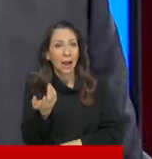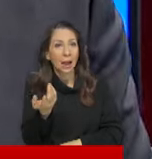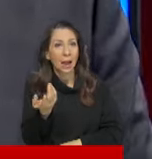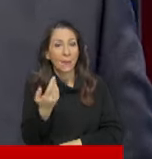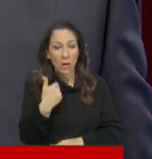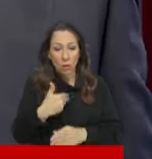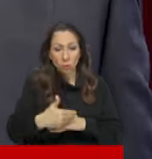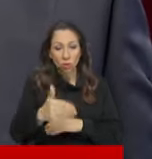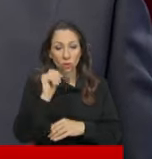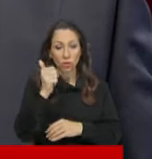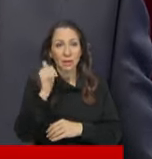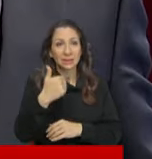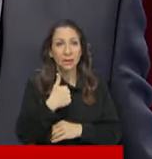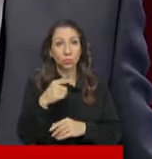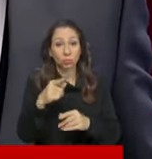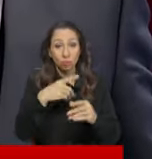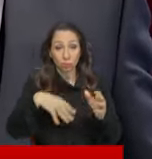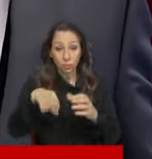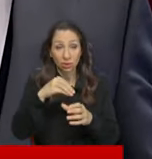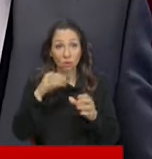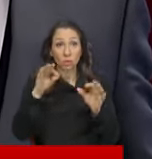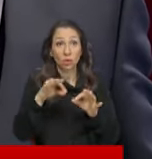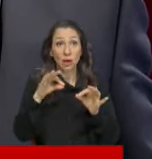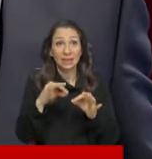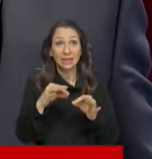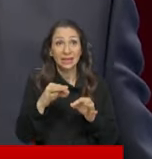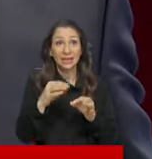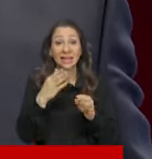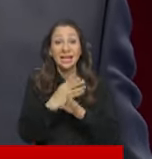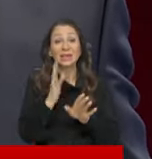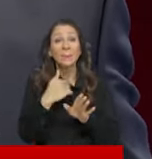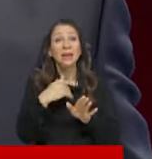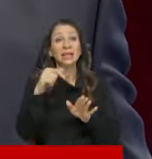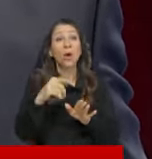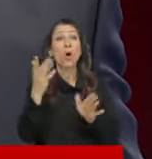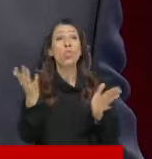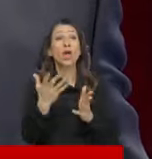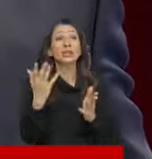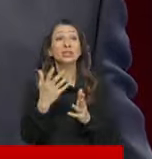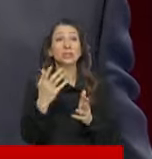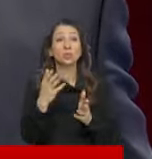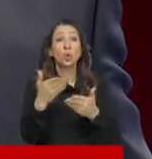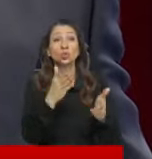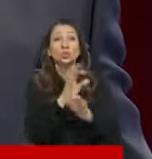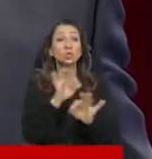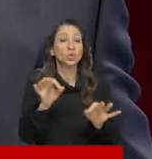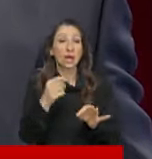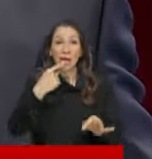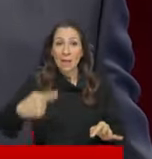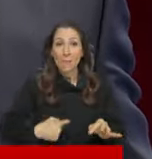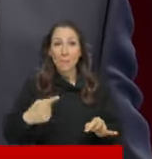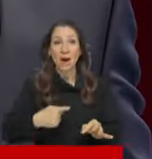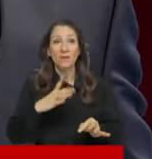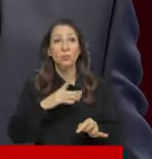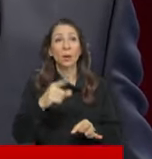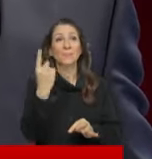Ben önümüzdeki günlerde de bunları Çünkü şu anda iddia olduğu için bana gelen şu anda onlarca yolsuzluk ihbarı var